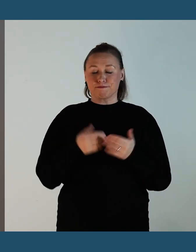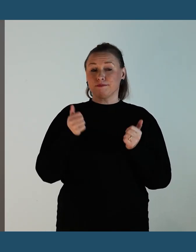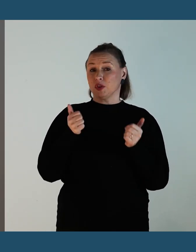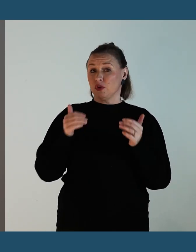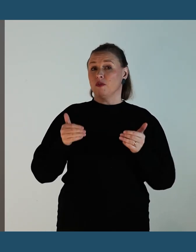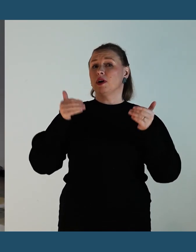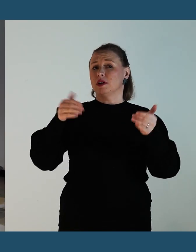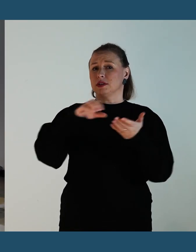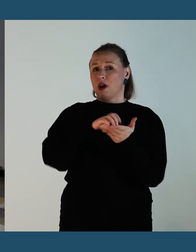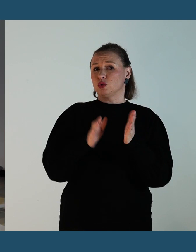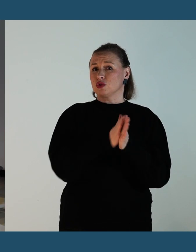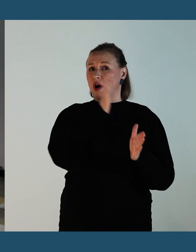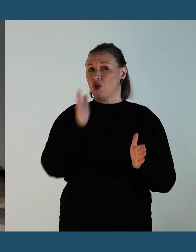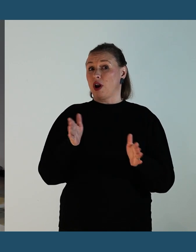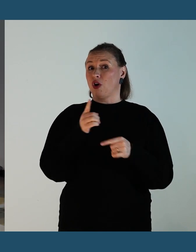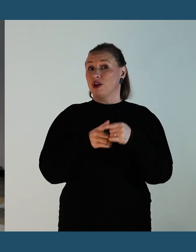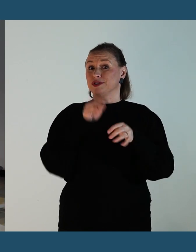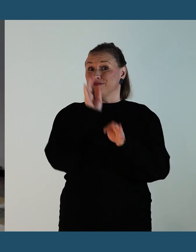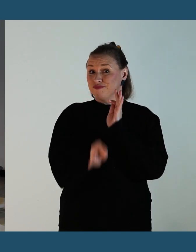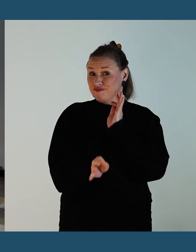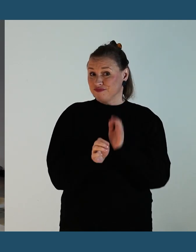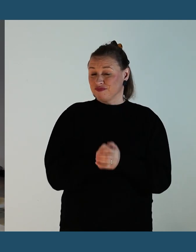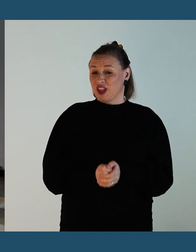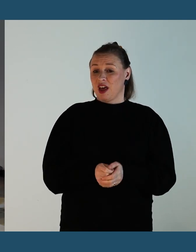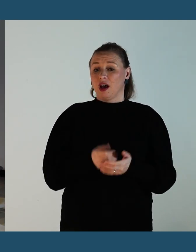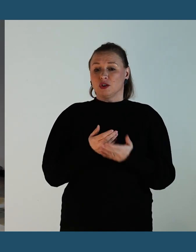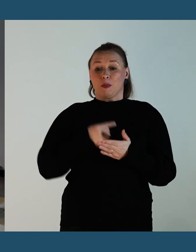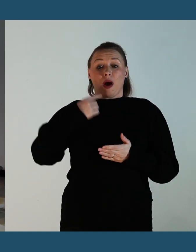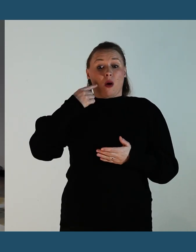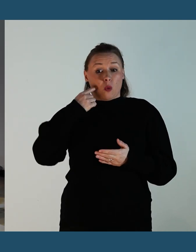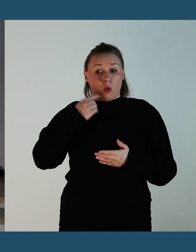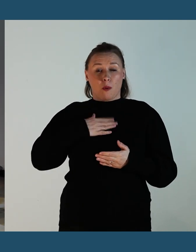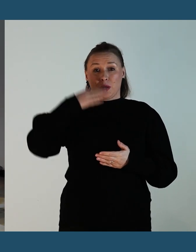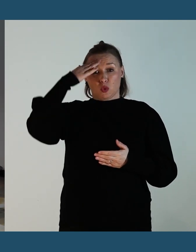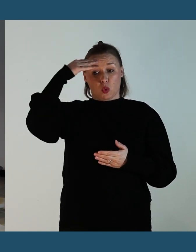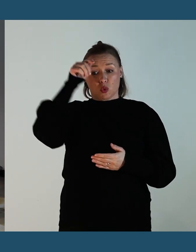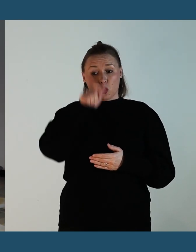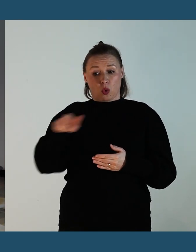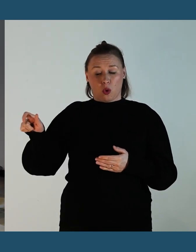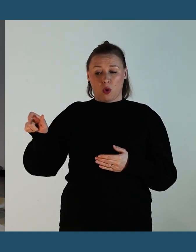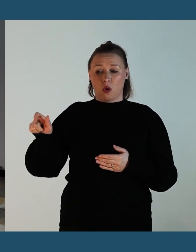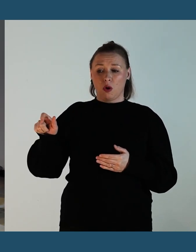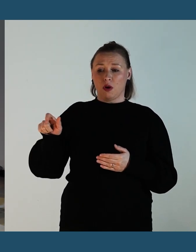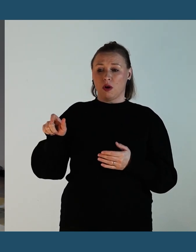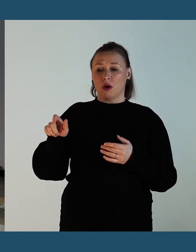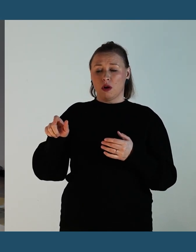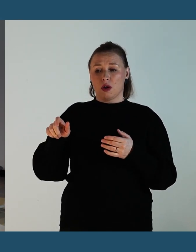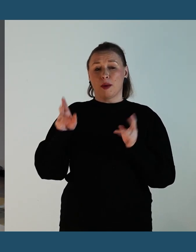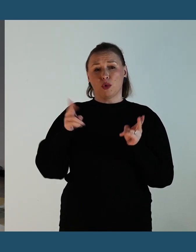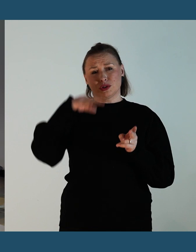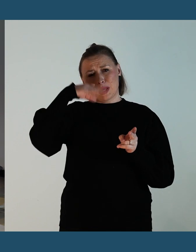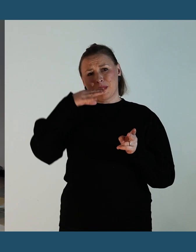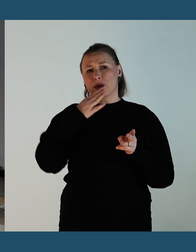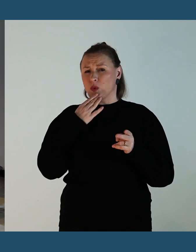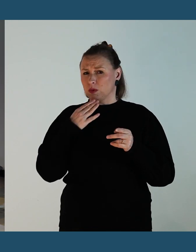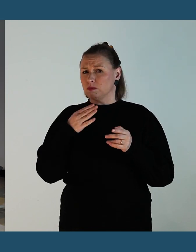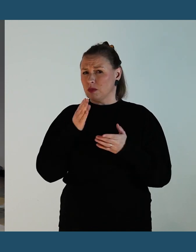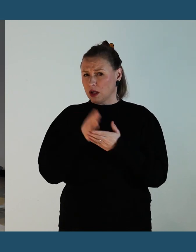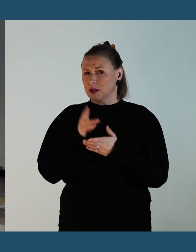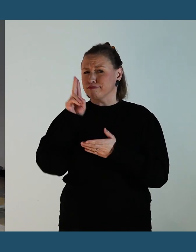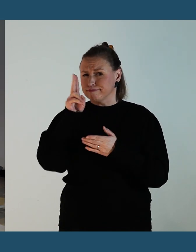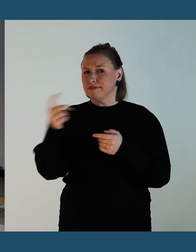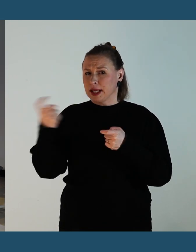korjattu, koska se on tosi... Olen kuullut tutultani ja niiltä ihmisiltä, että tämä ihminen tätä asiaa koskee, että se on niin kuin aivan